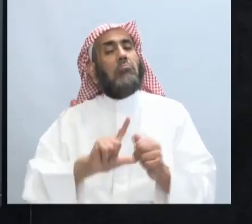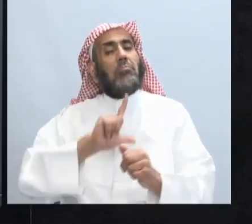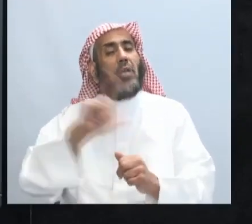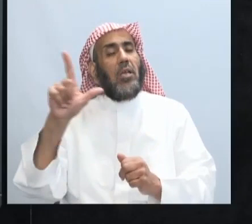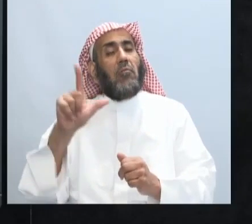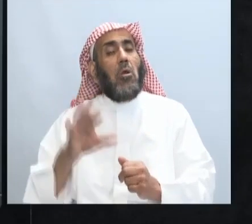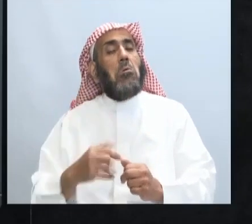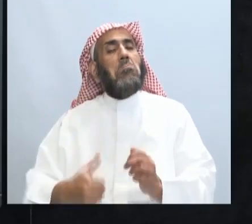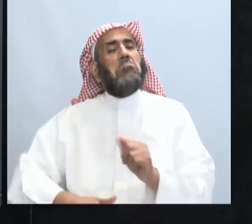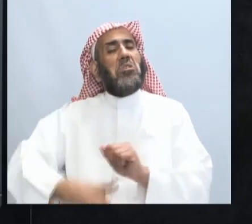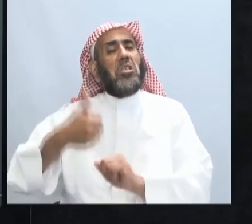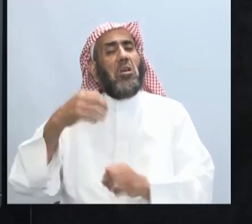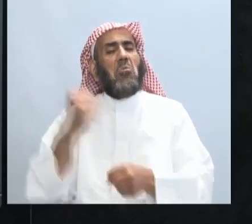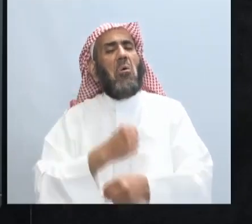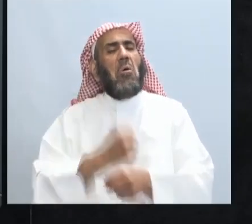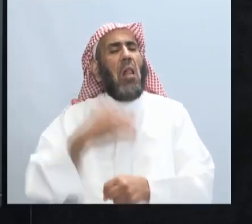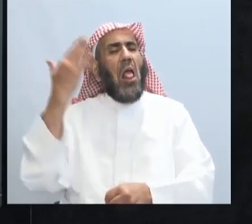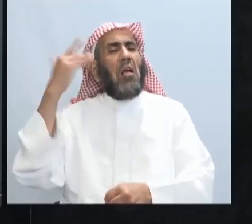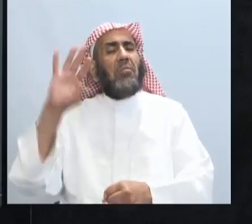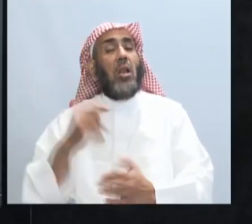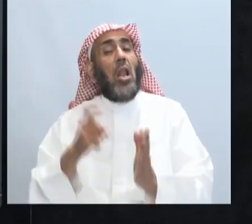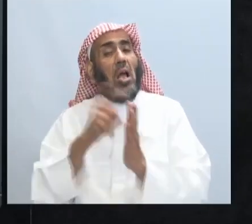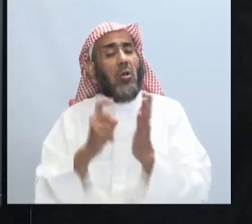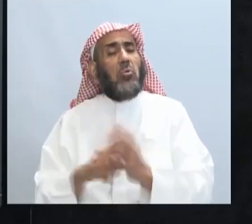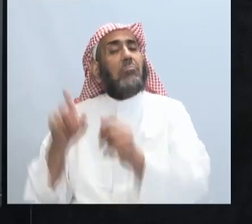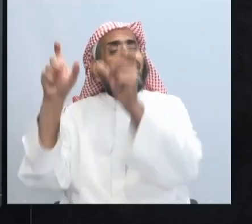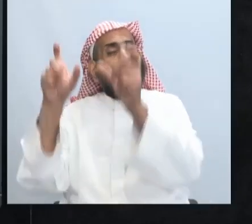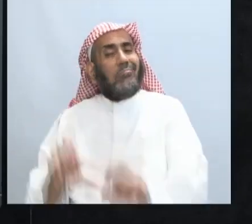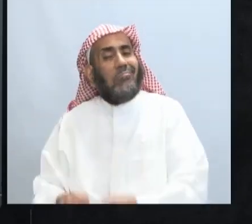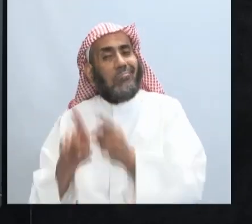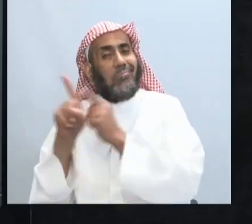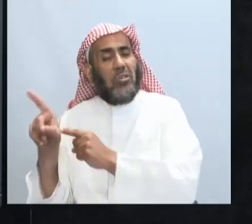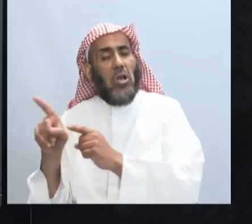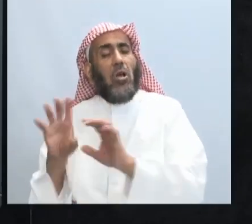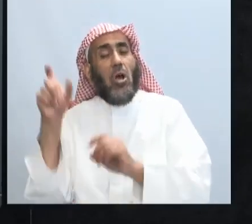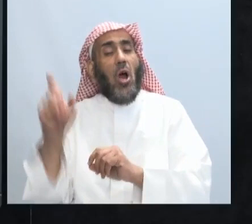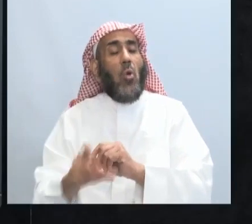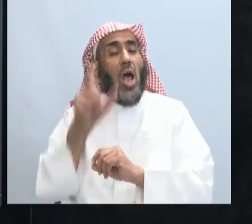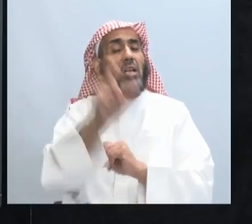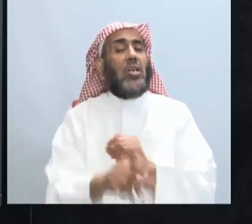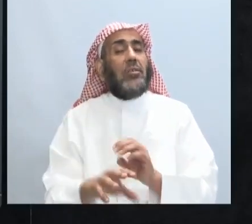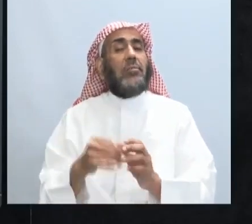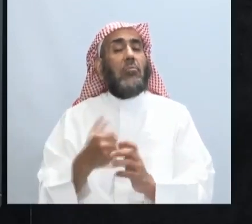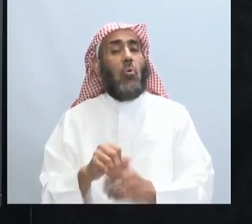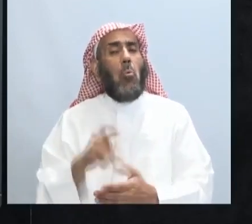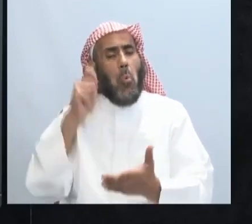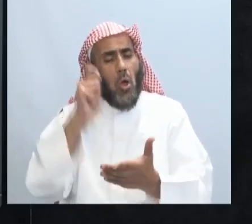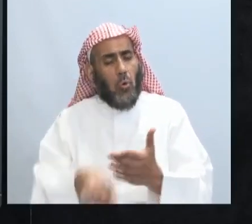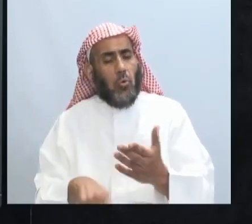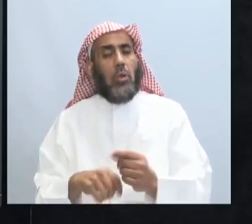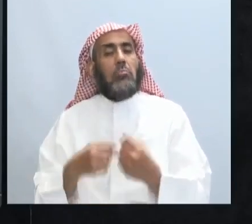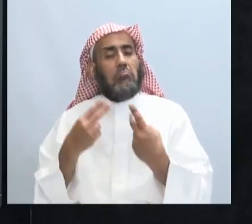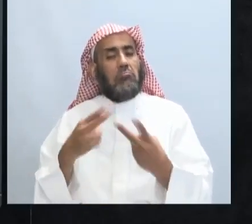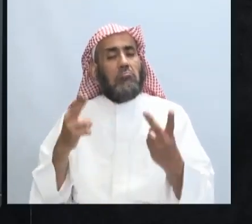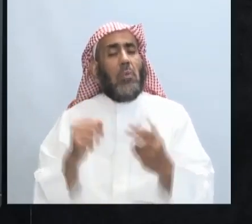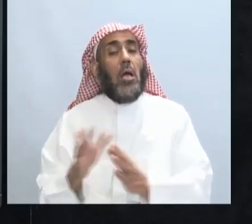فانه يستطيع ان يمارس هذا الشيء لان القانون يحمي هؤلاء الاشخاص ويقره على ذلك